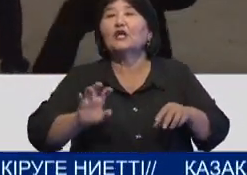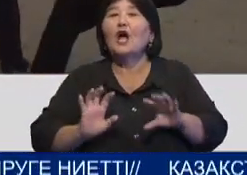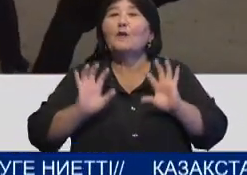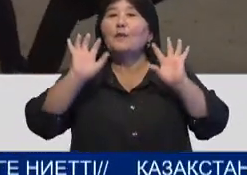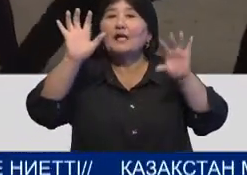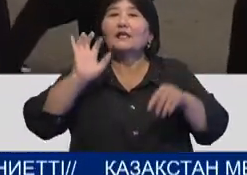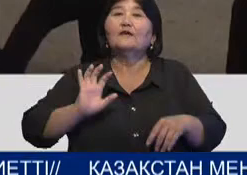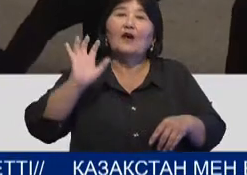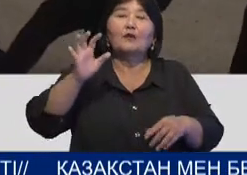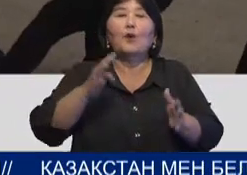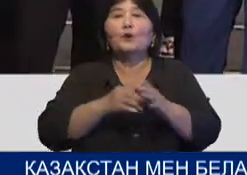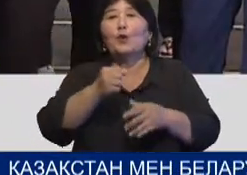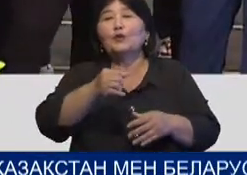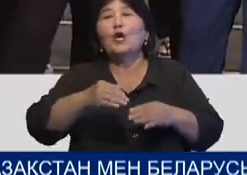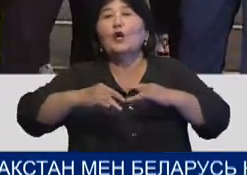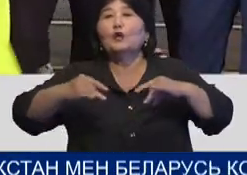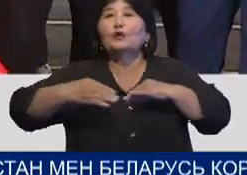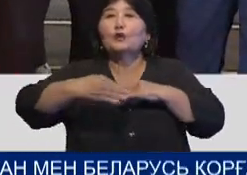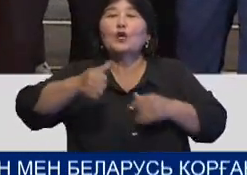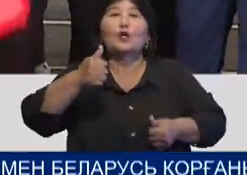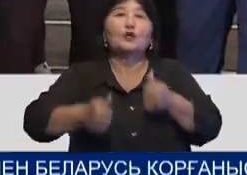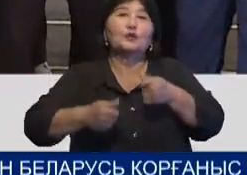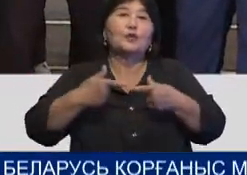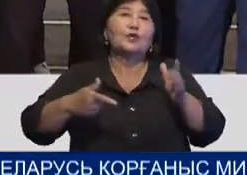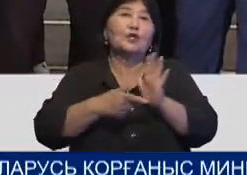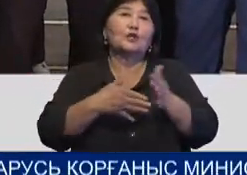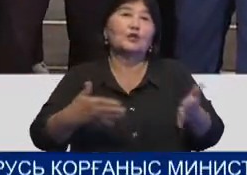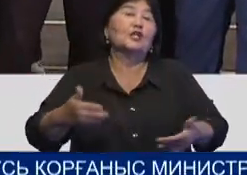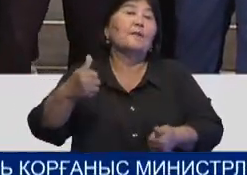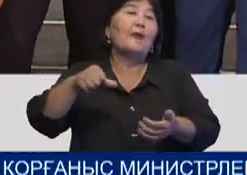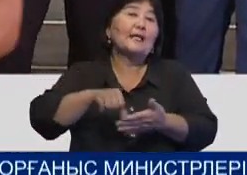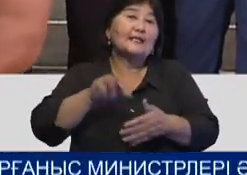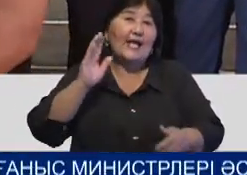волейбол, тоғызқұмалақ және үстел теннис сынды спорттың 7 түрінен бақ сынайды.